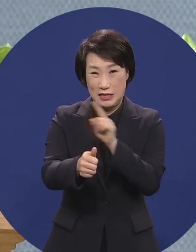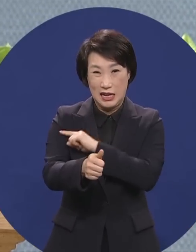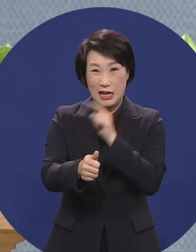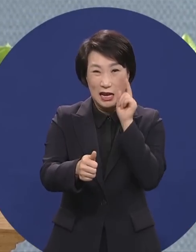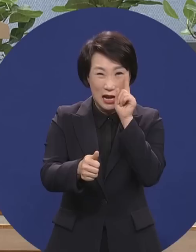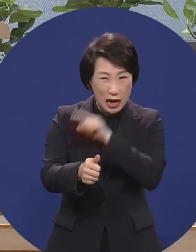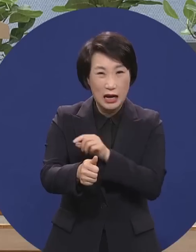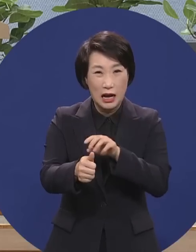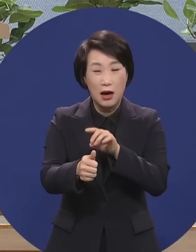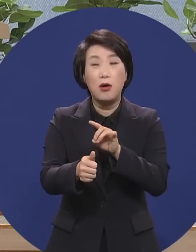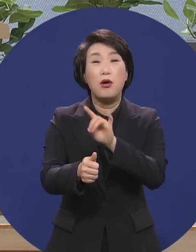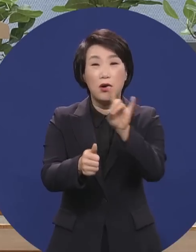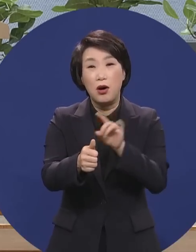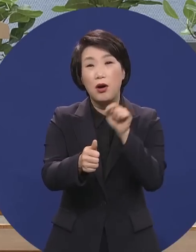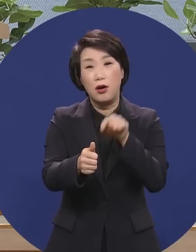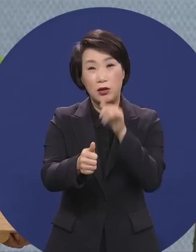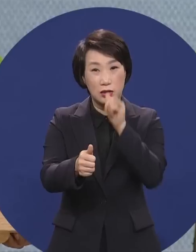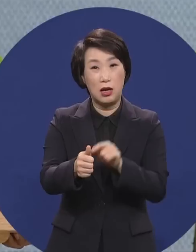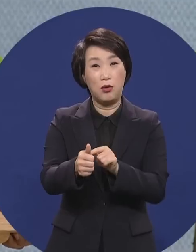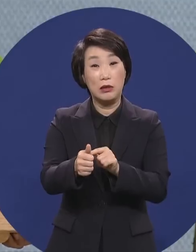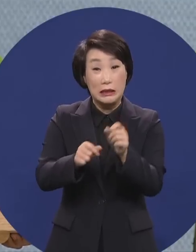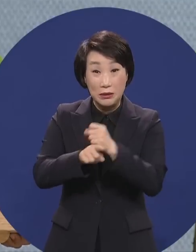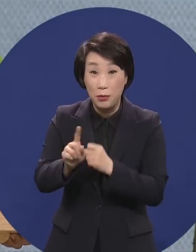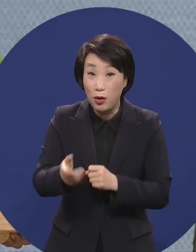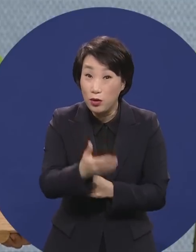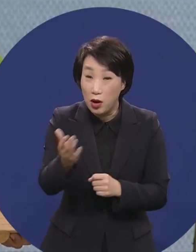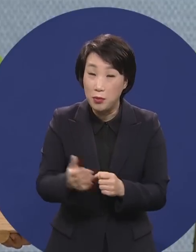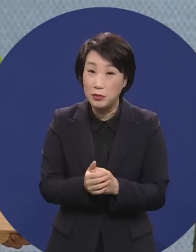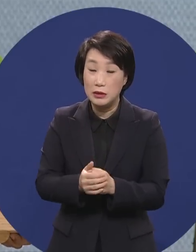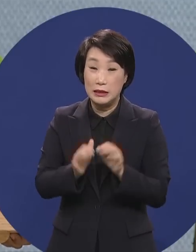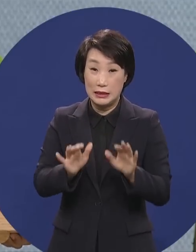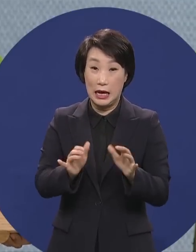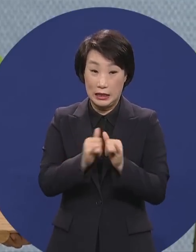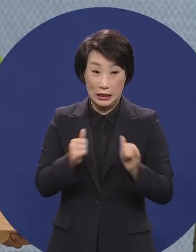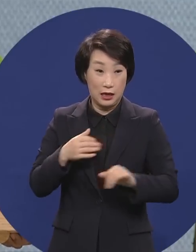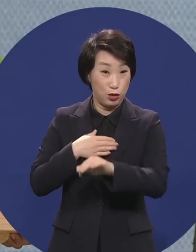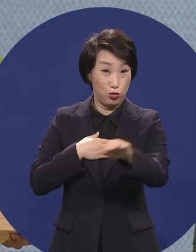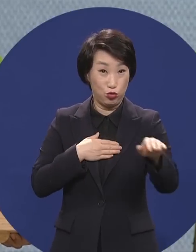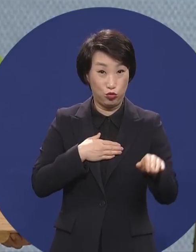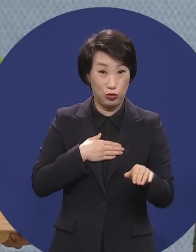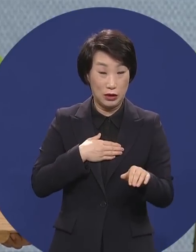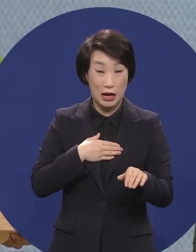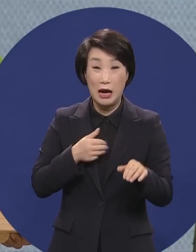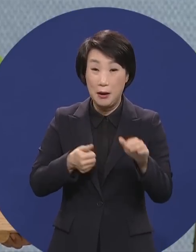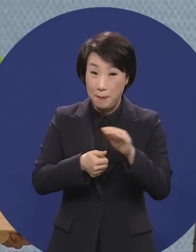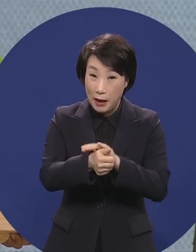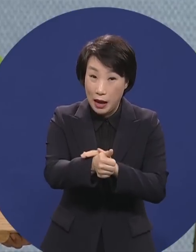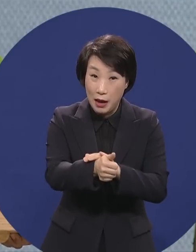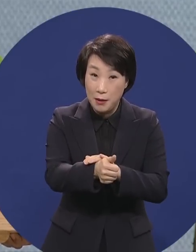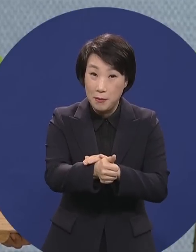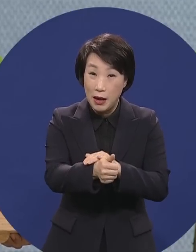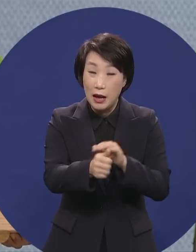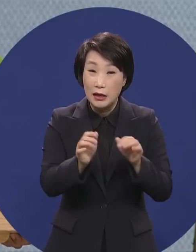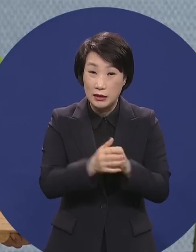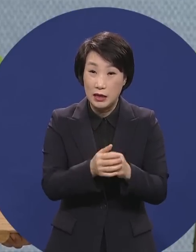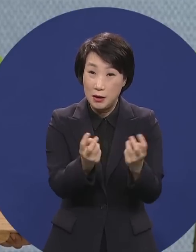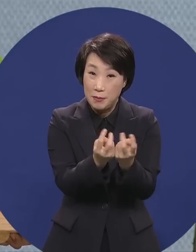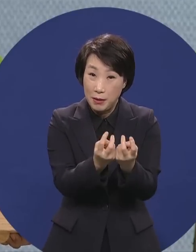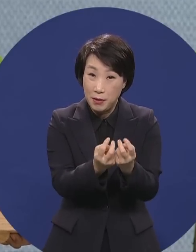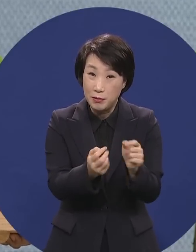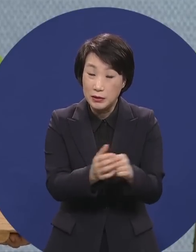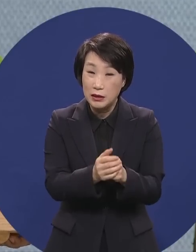간교하더라. 이게 무슨 말이냐? 그만큼 인간이 뱀의 술수와